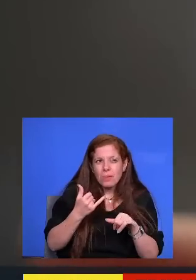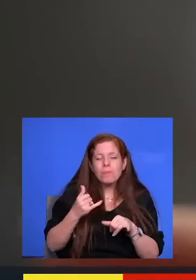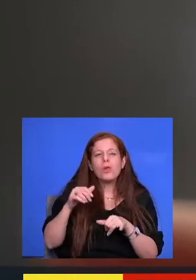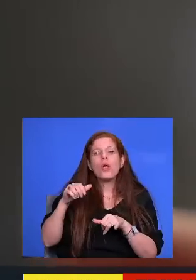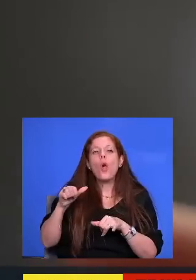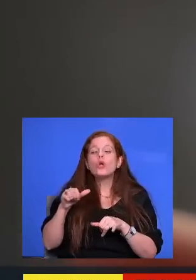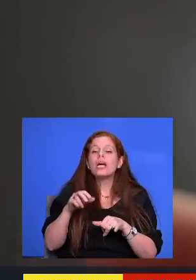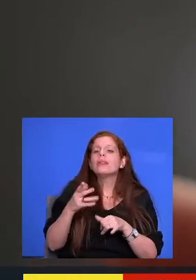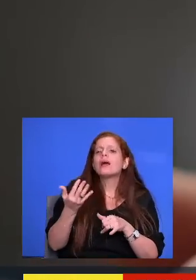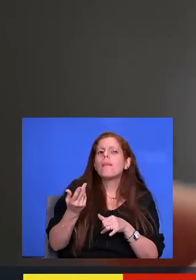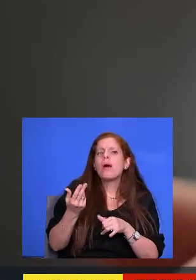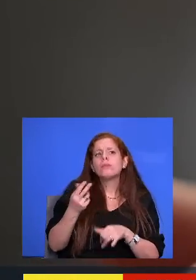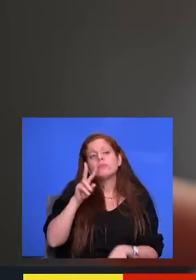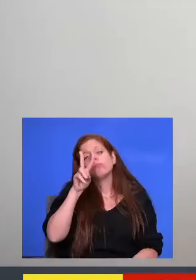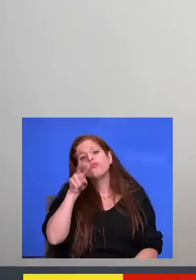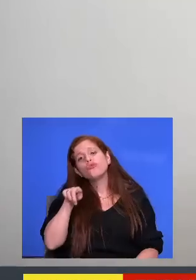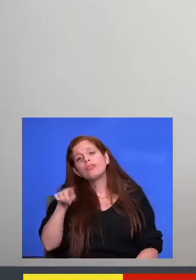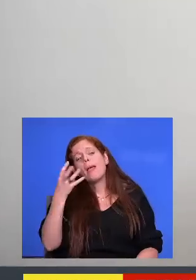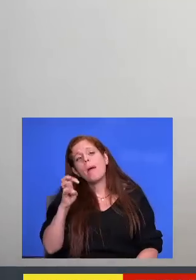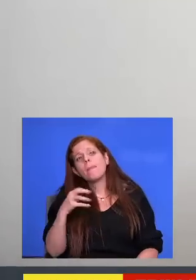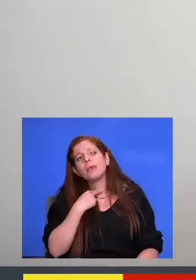פה? 2.40.